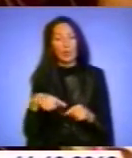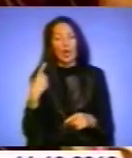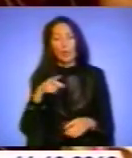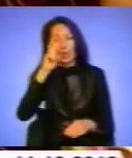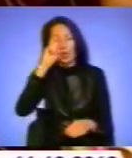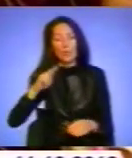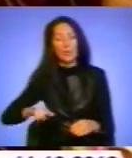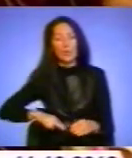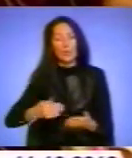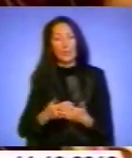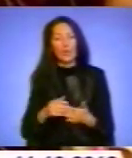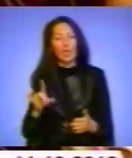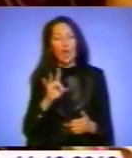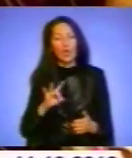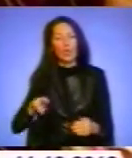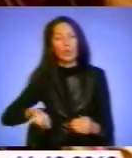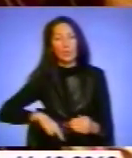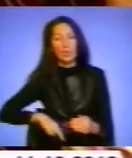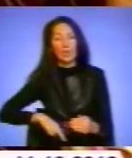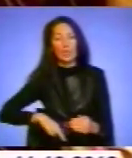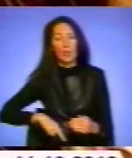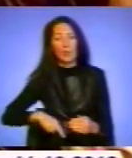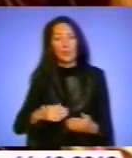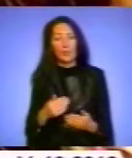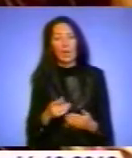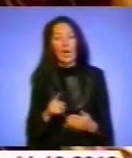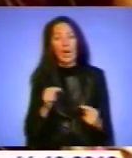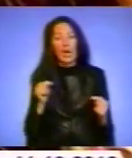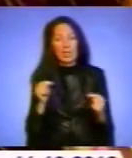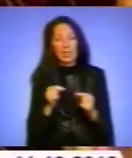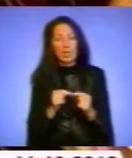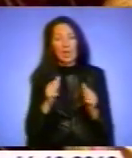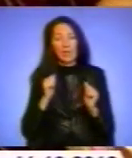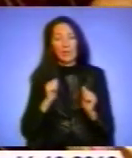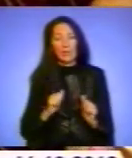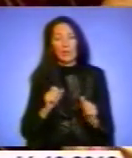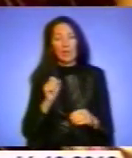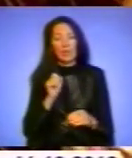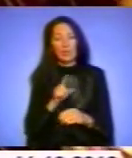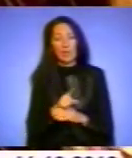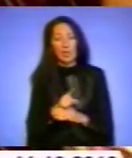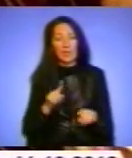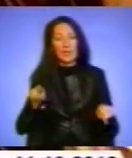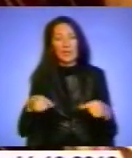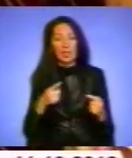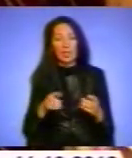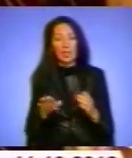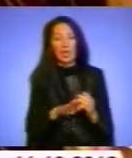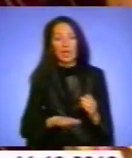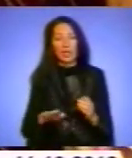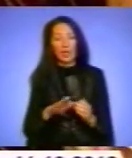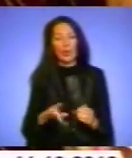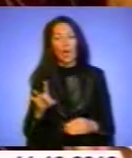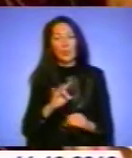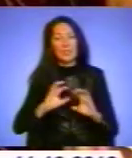адміністрації, перед районними адміністраціями. Чітке і спокійне завдання – створити на території регіону світ, сприятливий